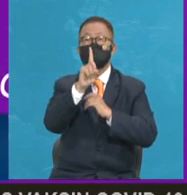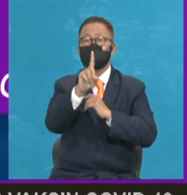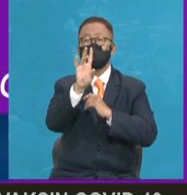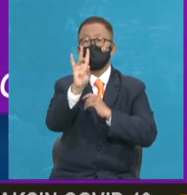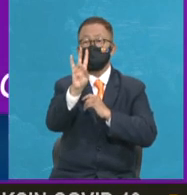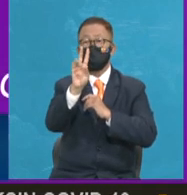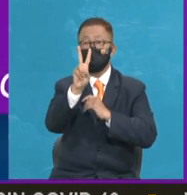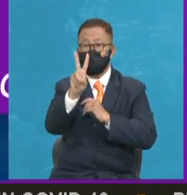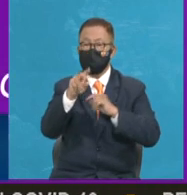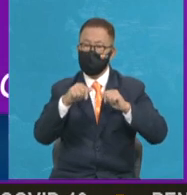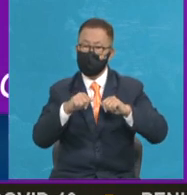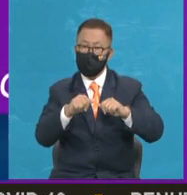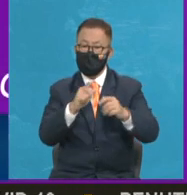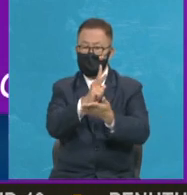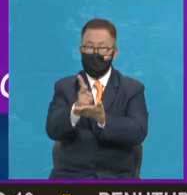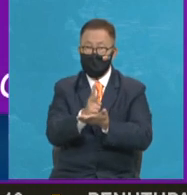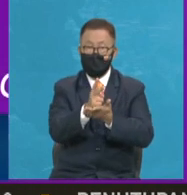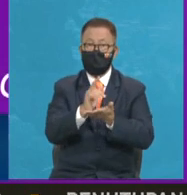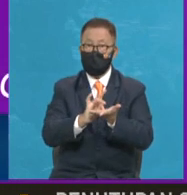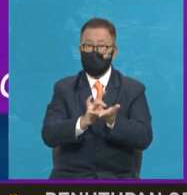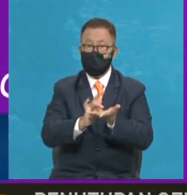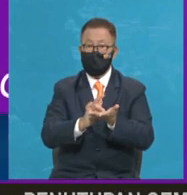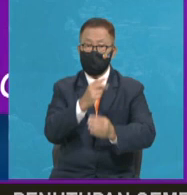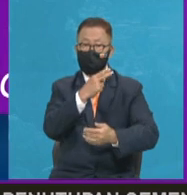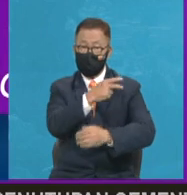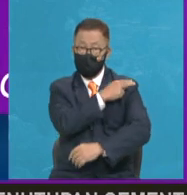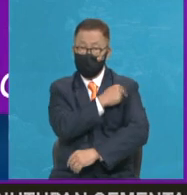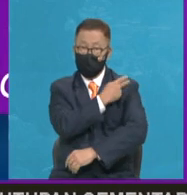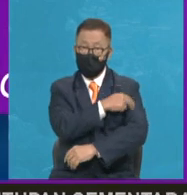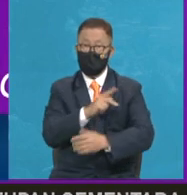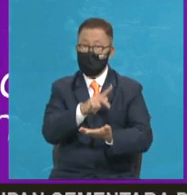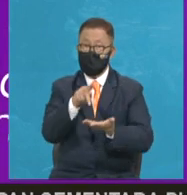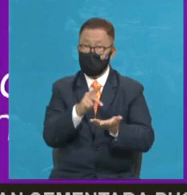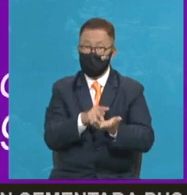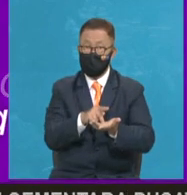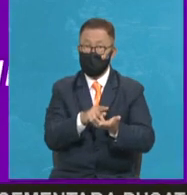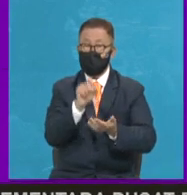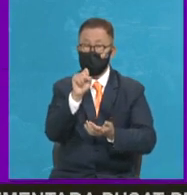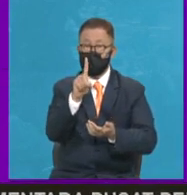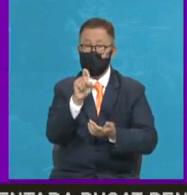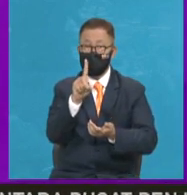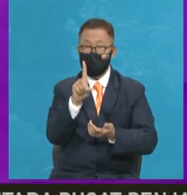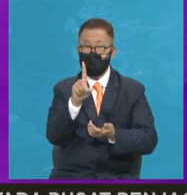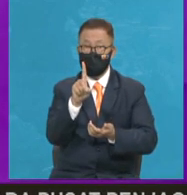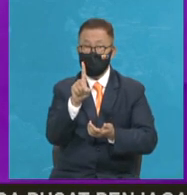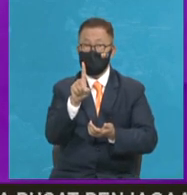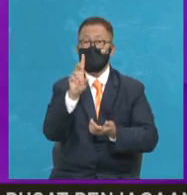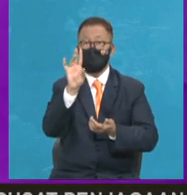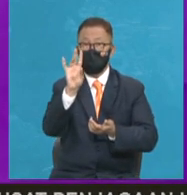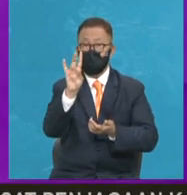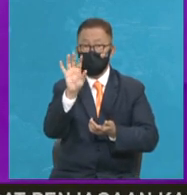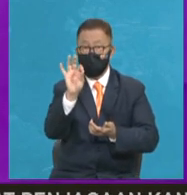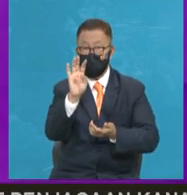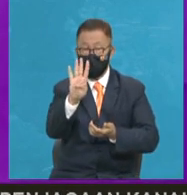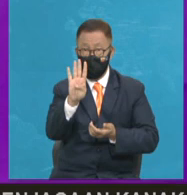cash aktif sedang menerima rawatan di pusat-pusat pengasingan dan Hospital Hospital berkas ramai sobat 1794 kas positif